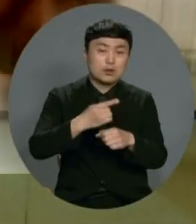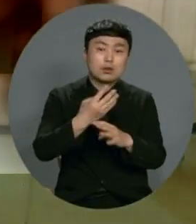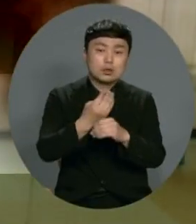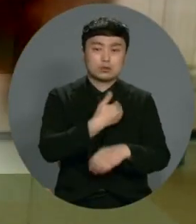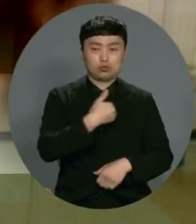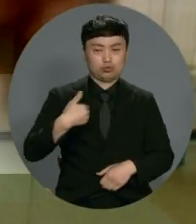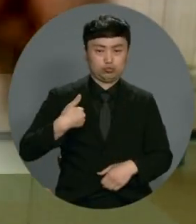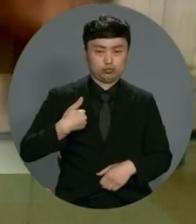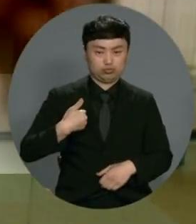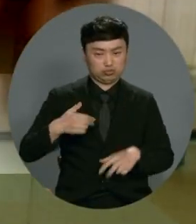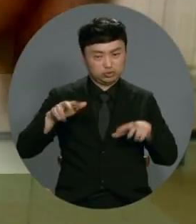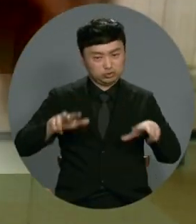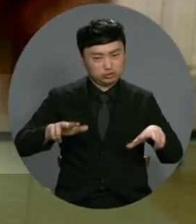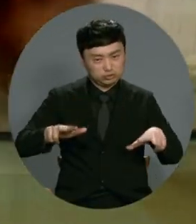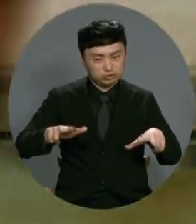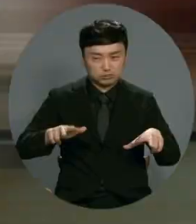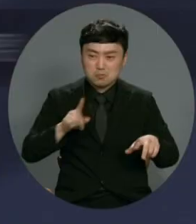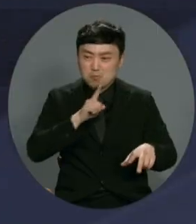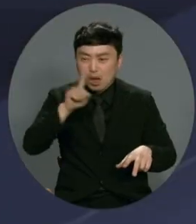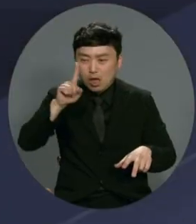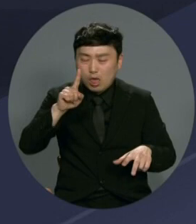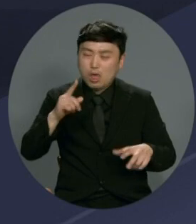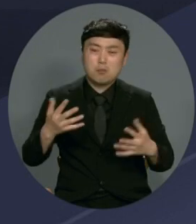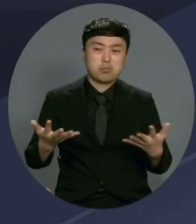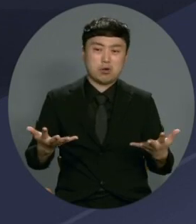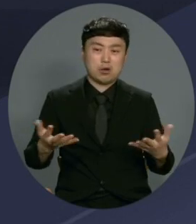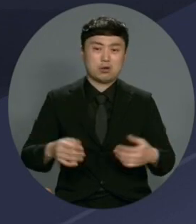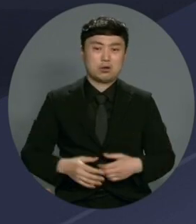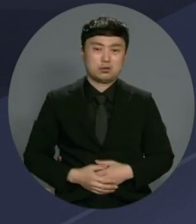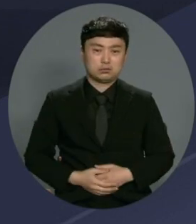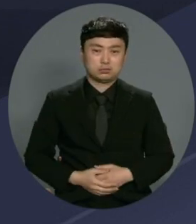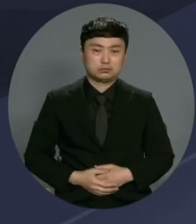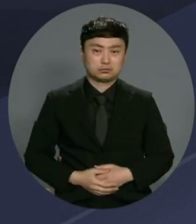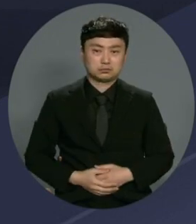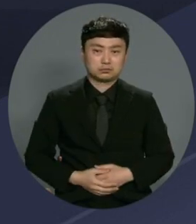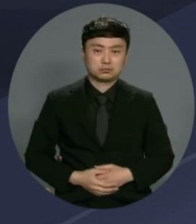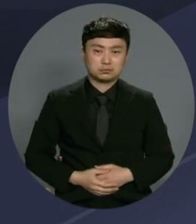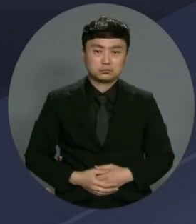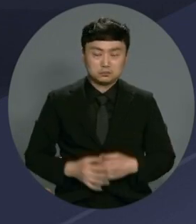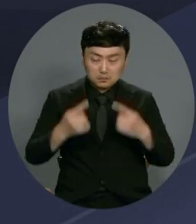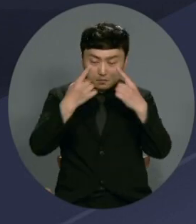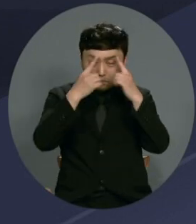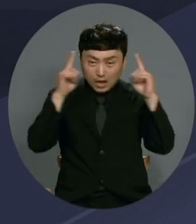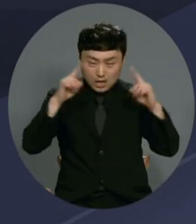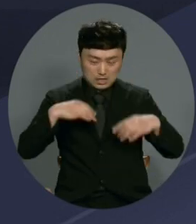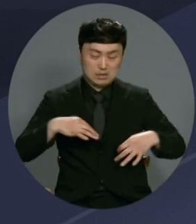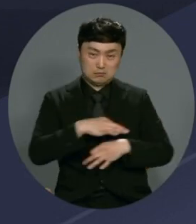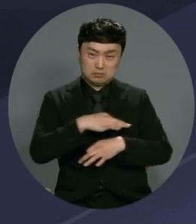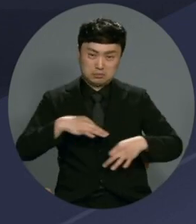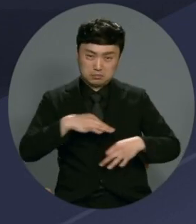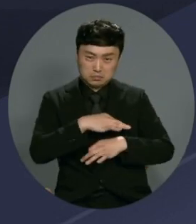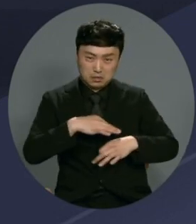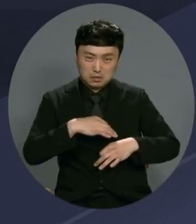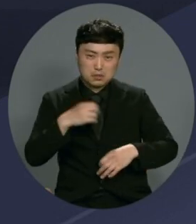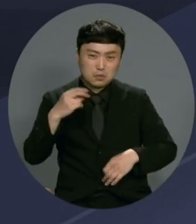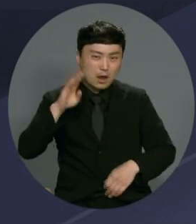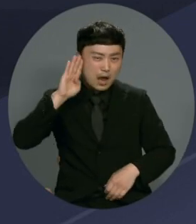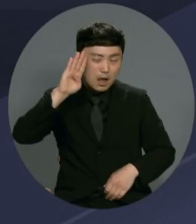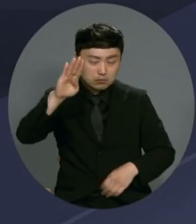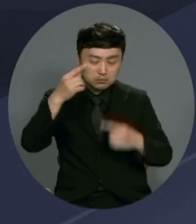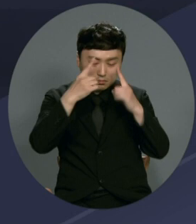남아 있지만 현재로서는 속수무책입니다 굉장히 많은 사업비리의 미래의 비리 의향이 있는